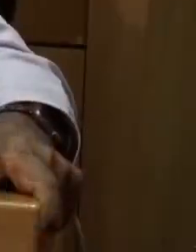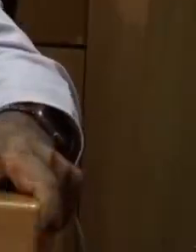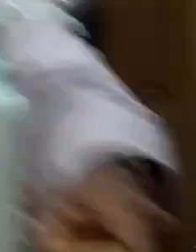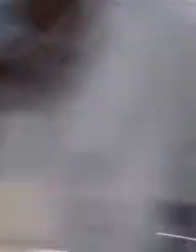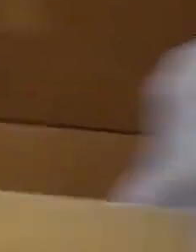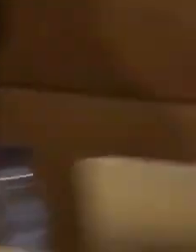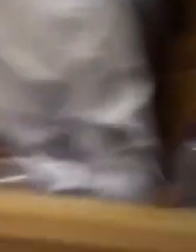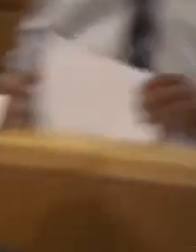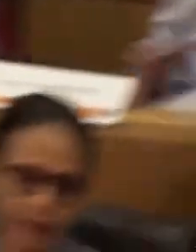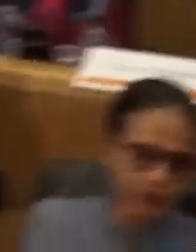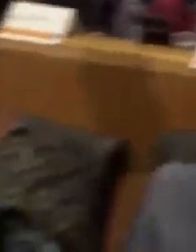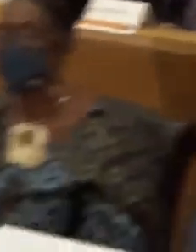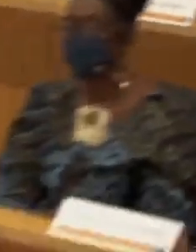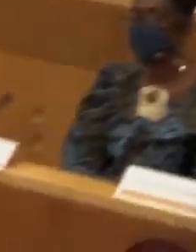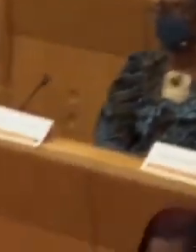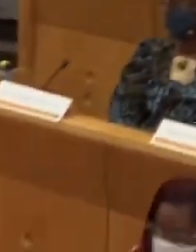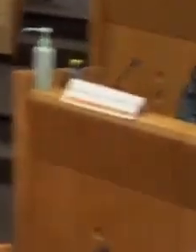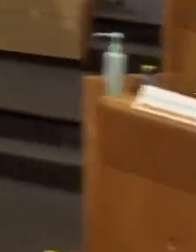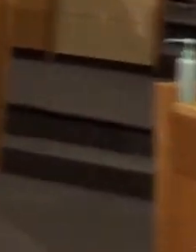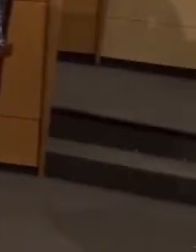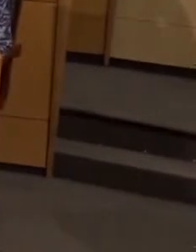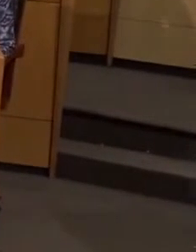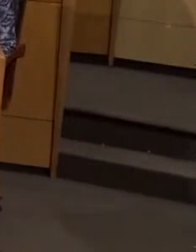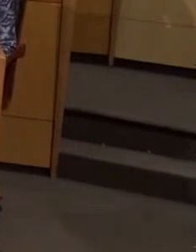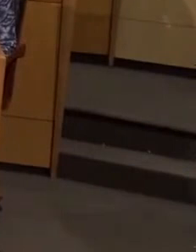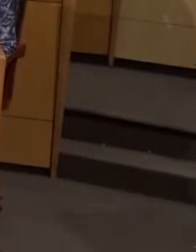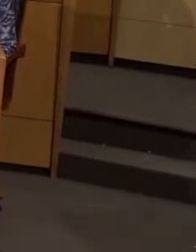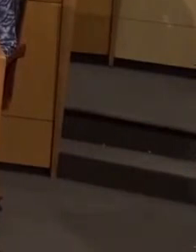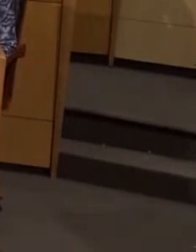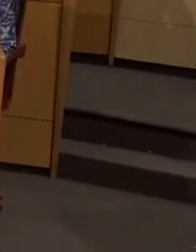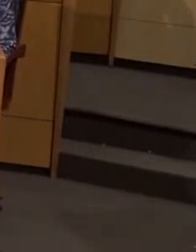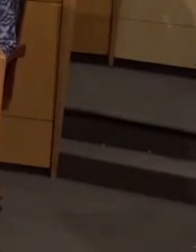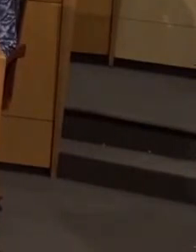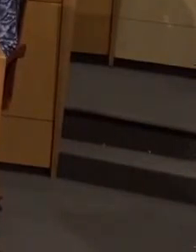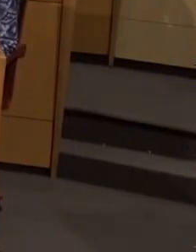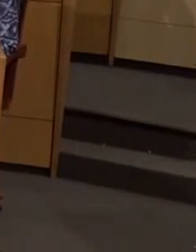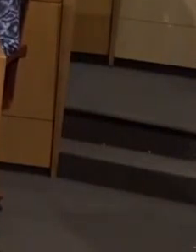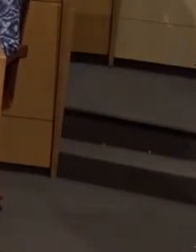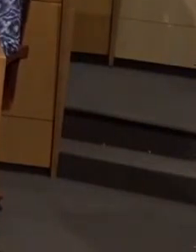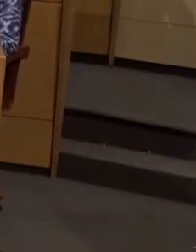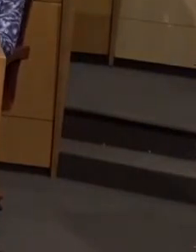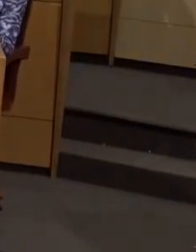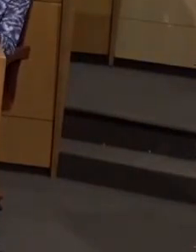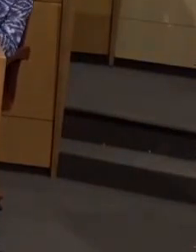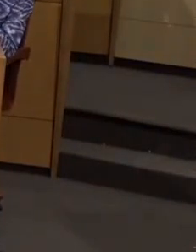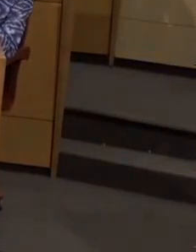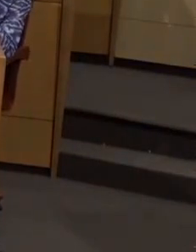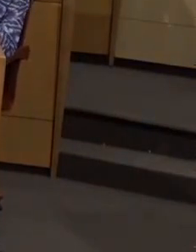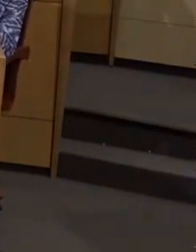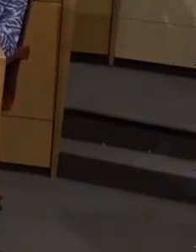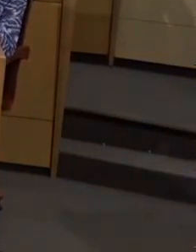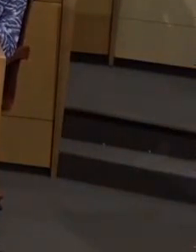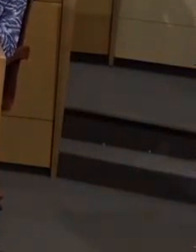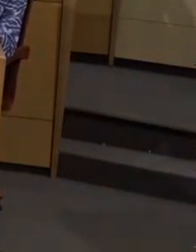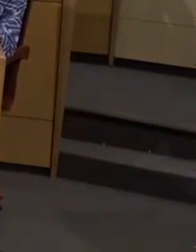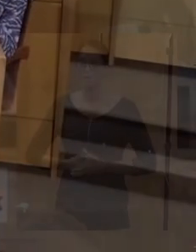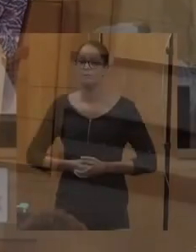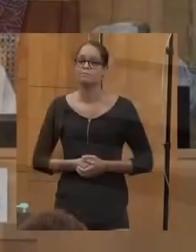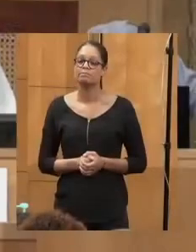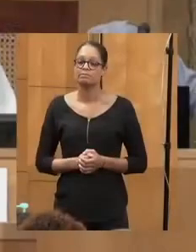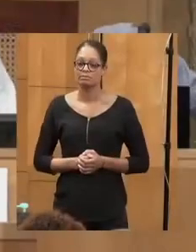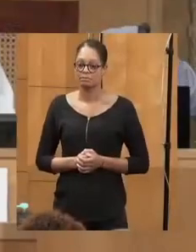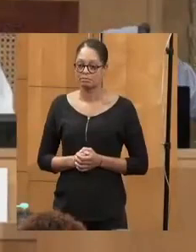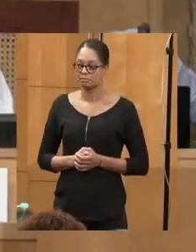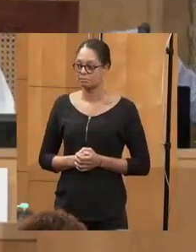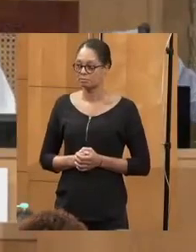que M. Odona ne parle du deuxième point, je vais mettre maintenant le premier point au vote. Et je vais